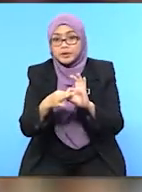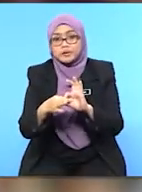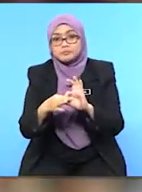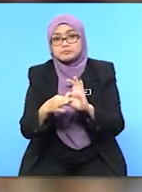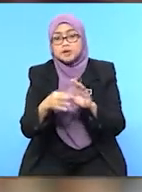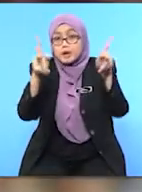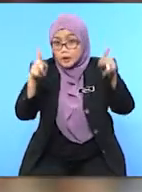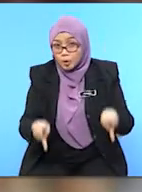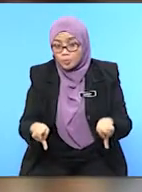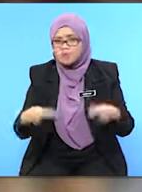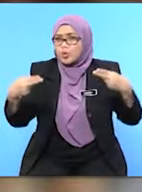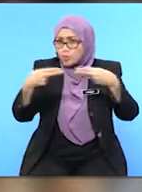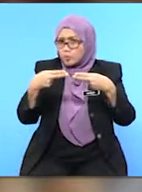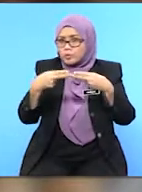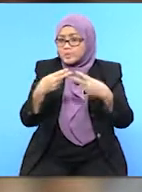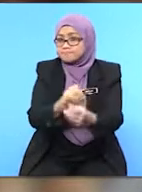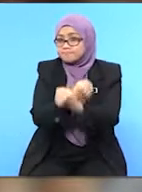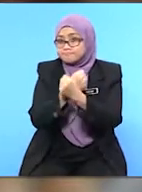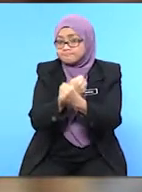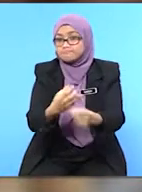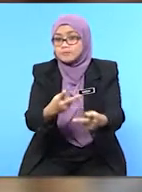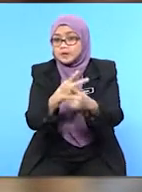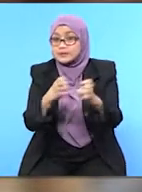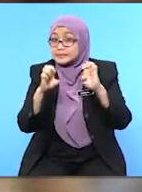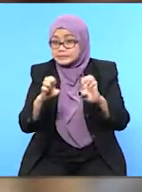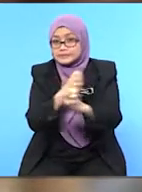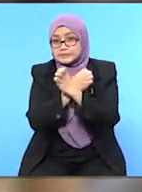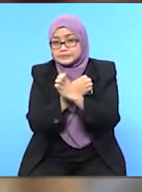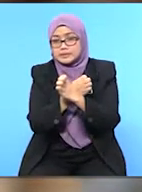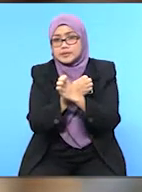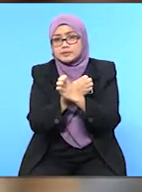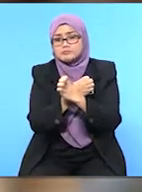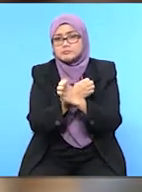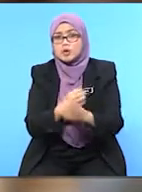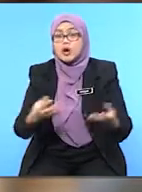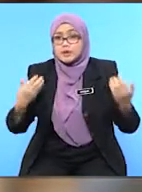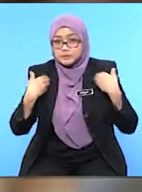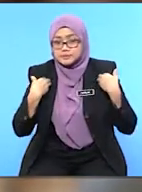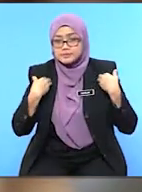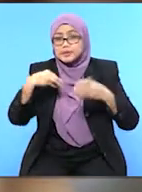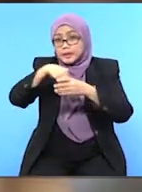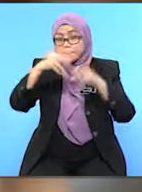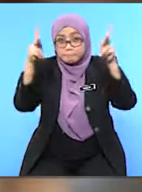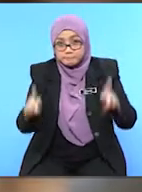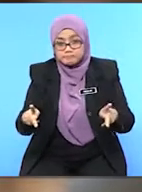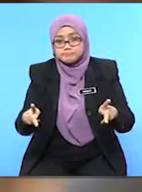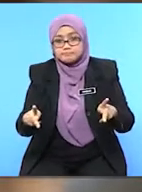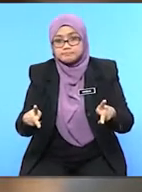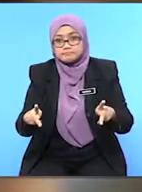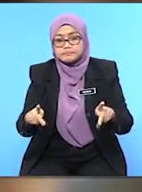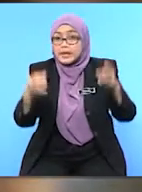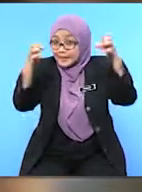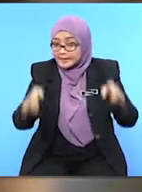hubungan Ira atau bersifat toleransi yang diwujudkan secara sengaja dalam kalangan kaum atau etnik yang BBC